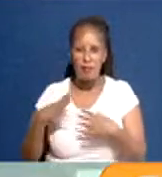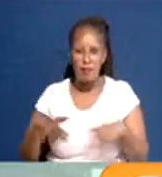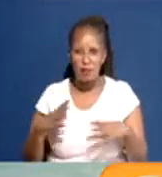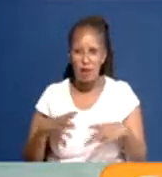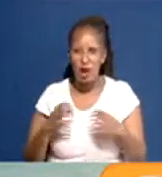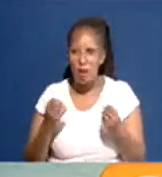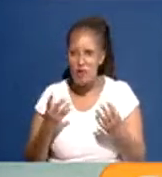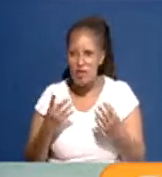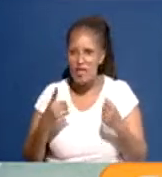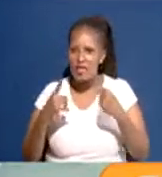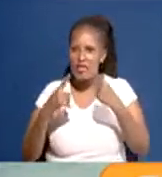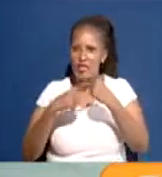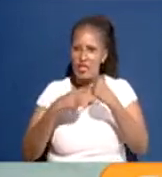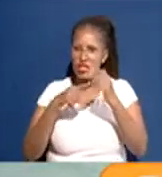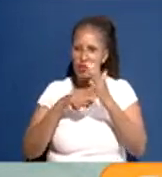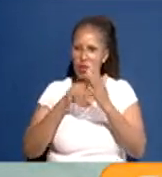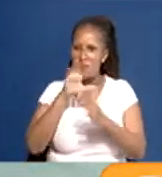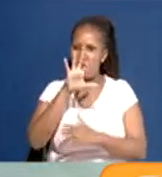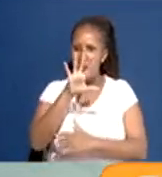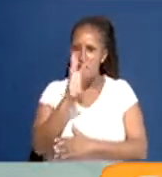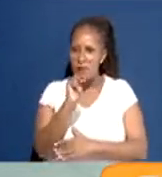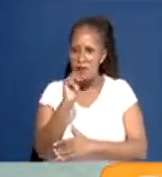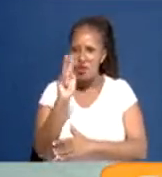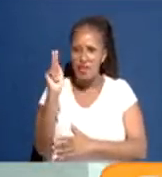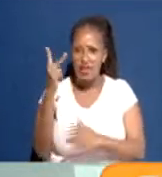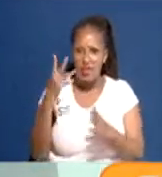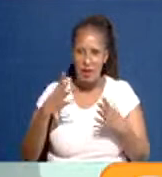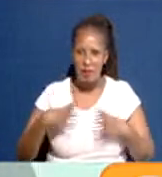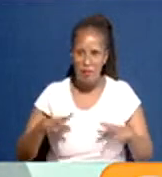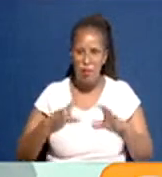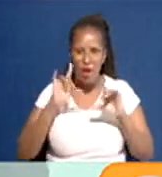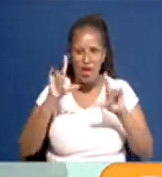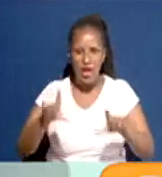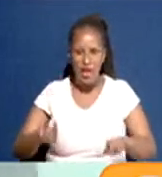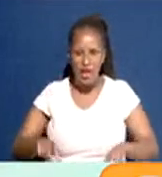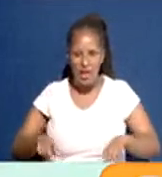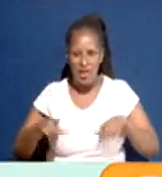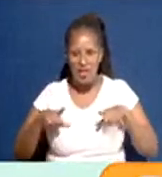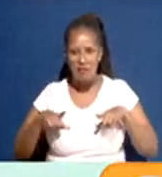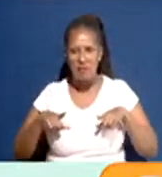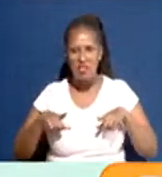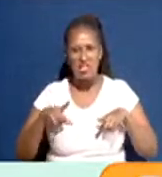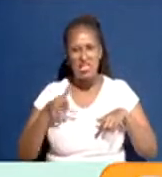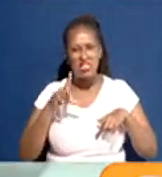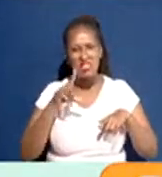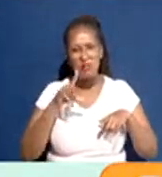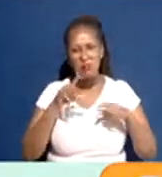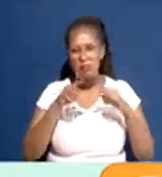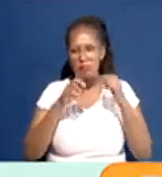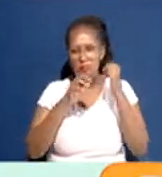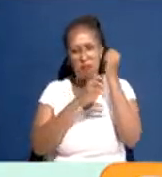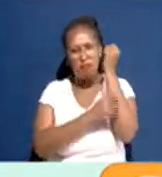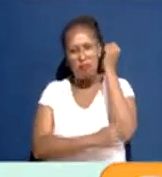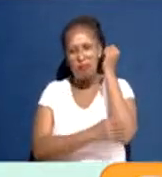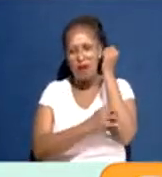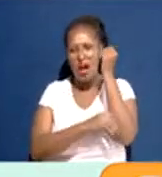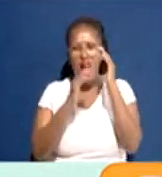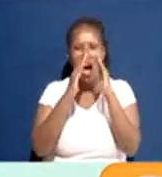milioni 6.5 Kenya wanaishi katika vitongoji duni katika miji